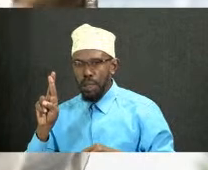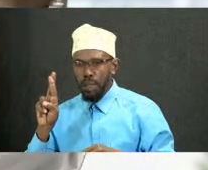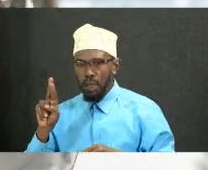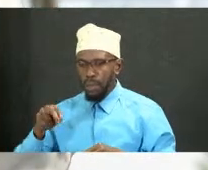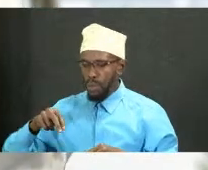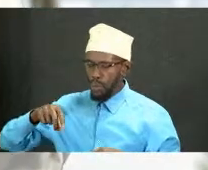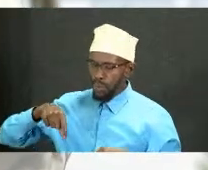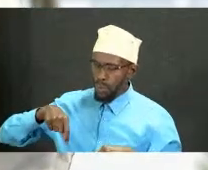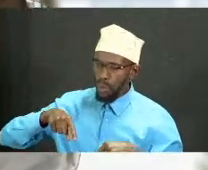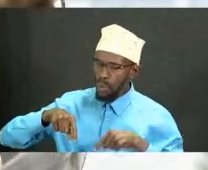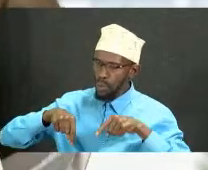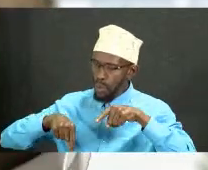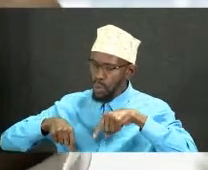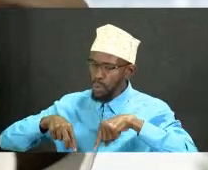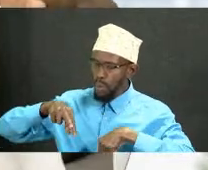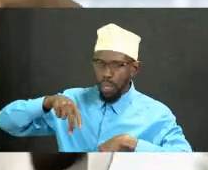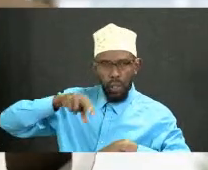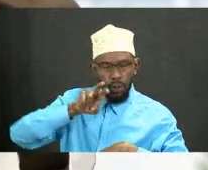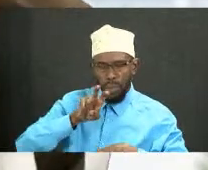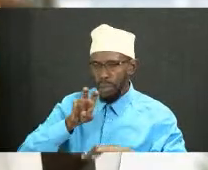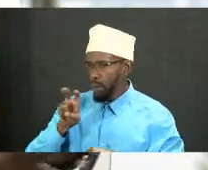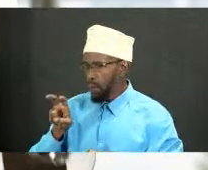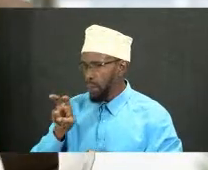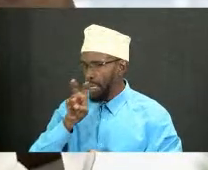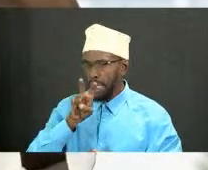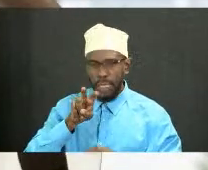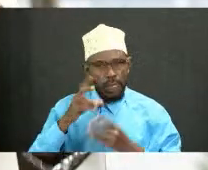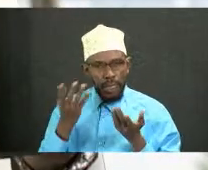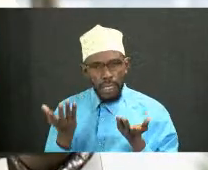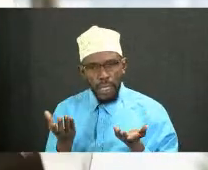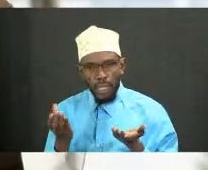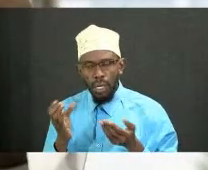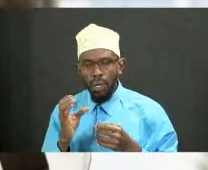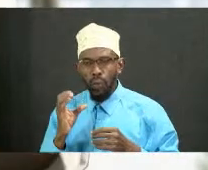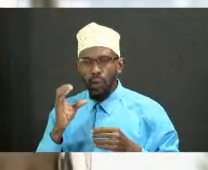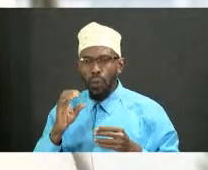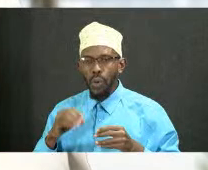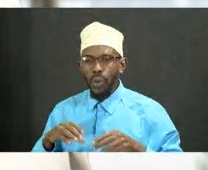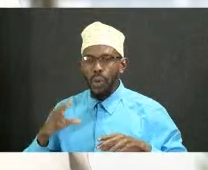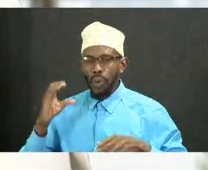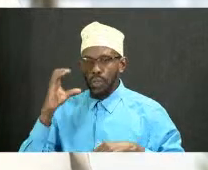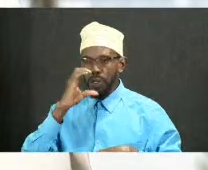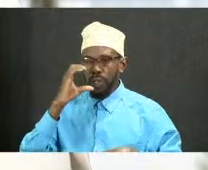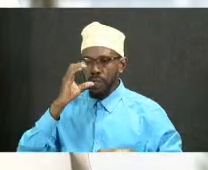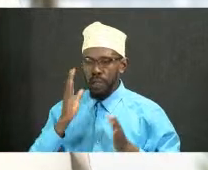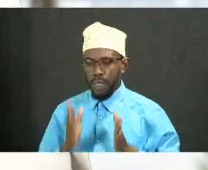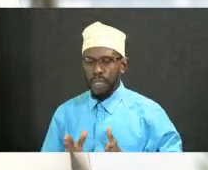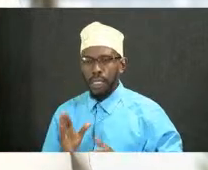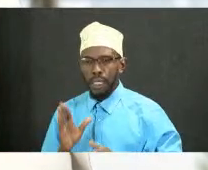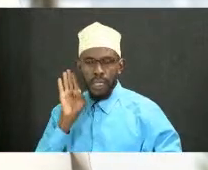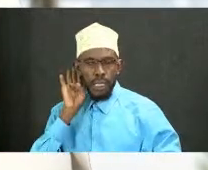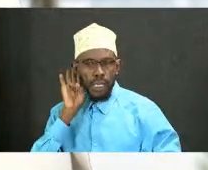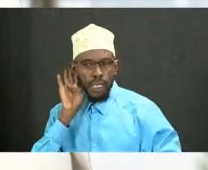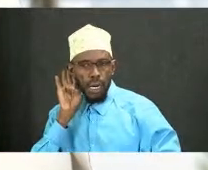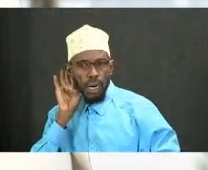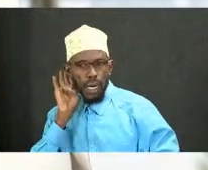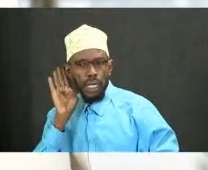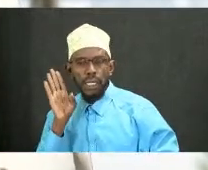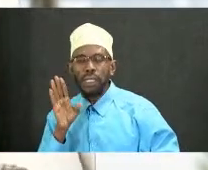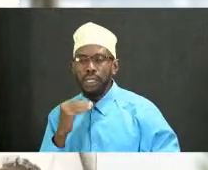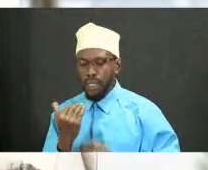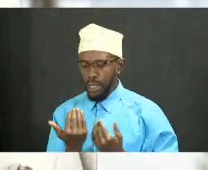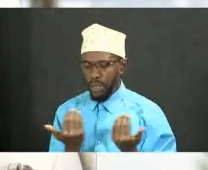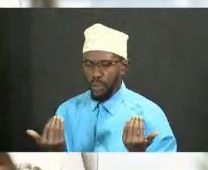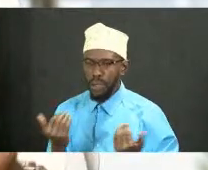kule kutembea tembea kwake kuangalia hali za raia wanaendelea vipi, akawasikia watoto wanalia